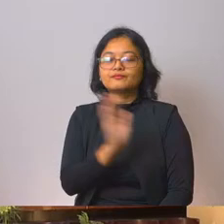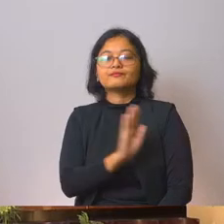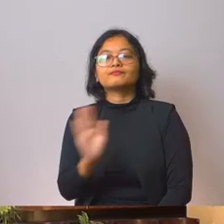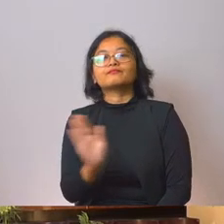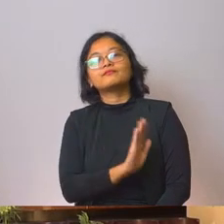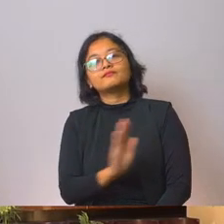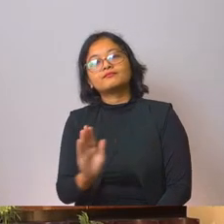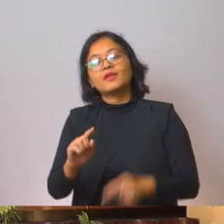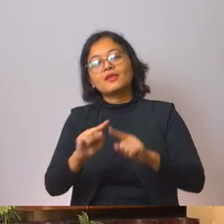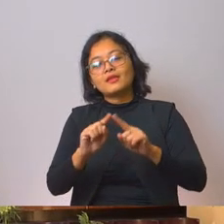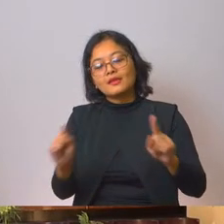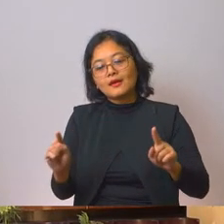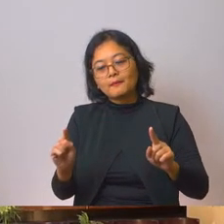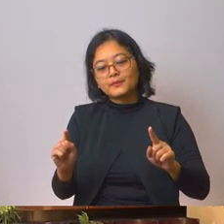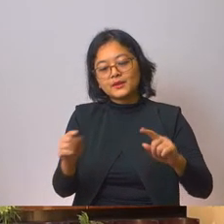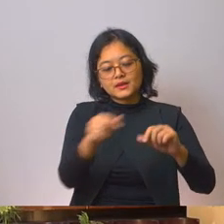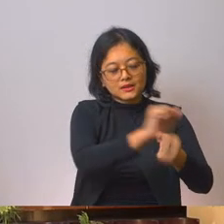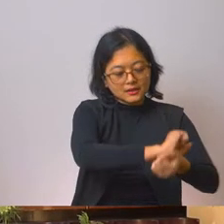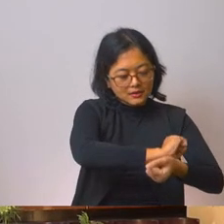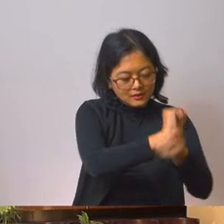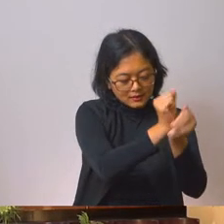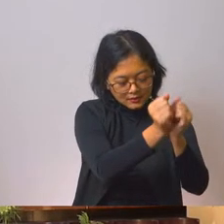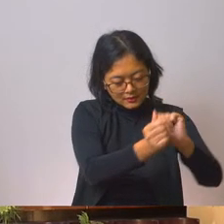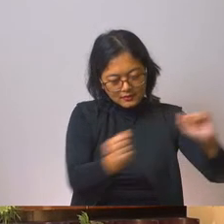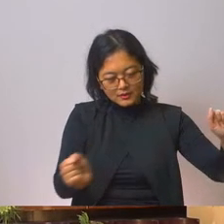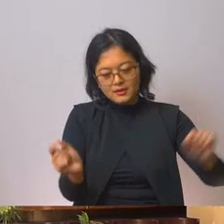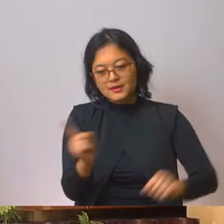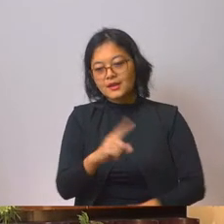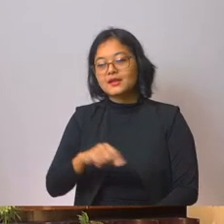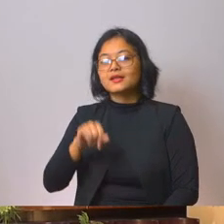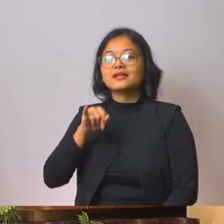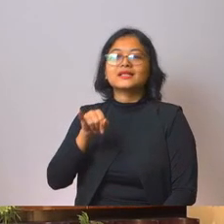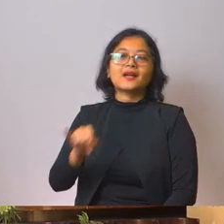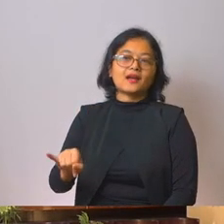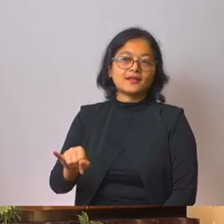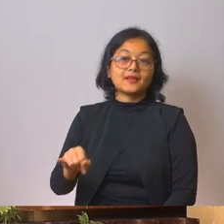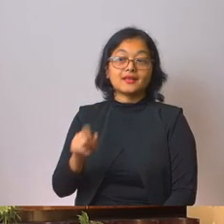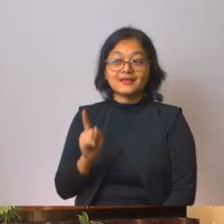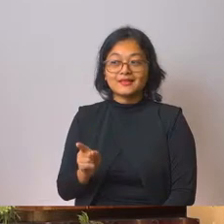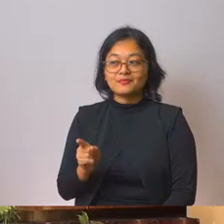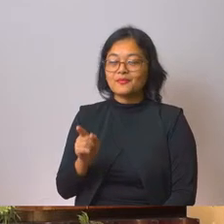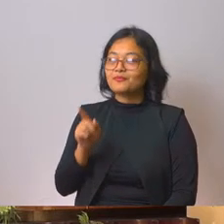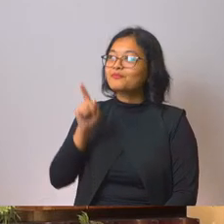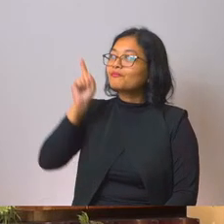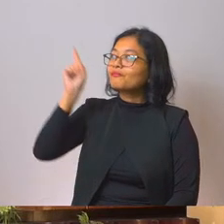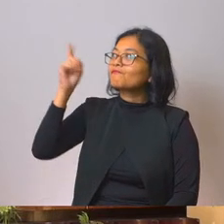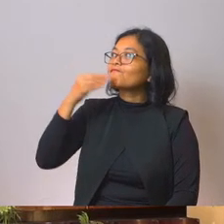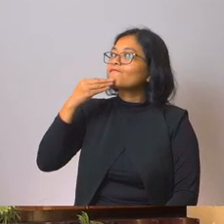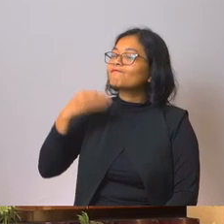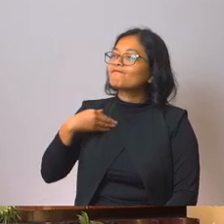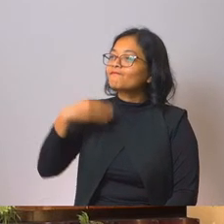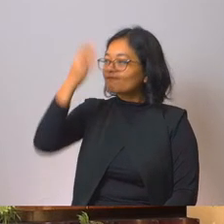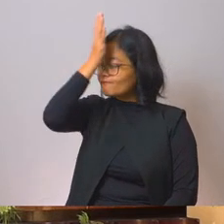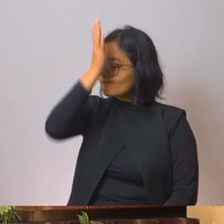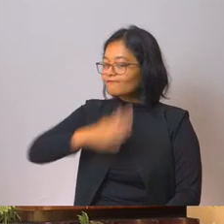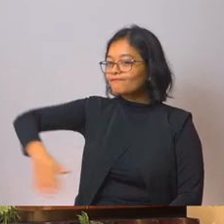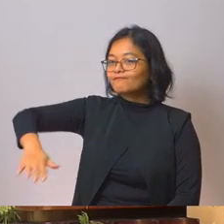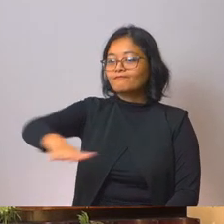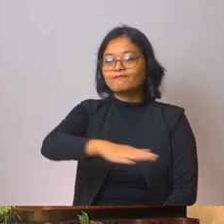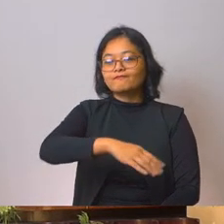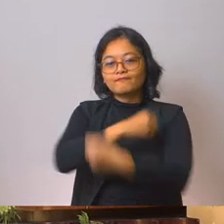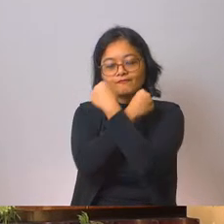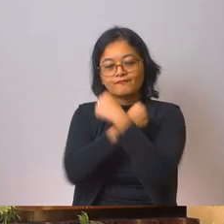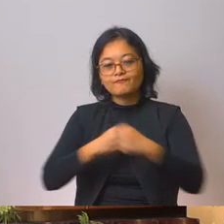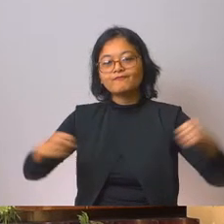pencobaan, tetapi lepaskanlah kami daripada yang jahat. Karena Engkaulah yang empunya kerajaan